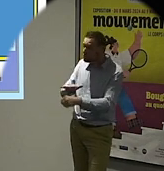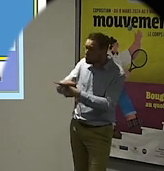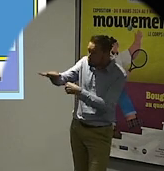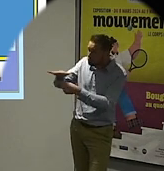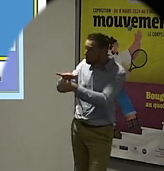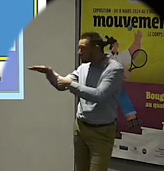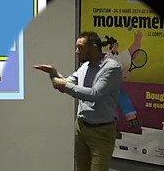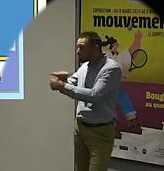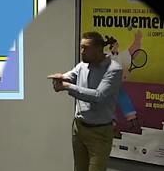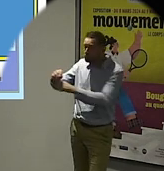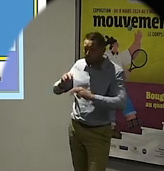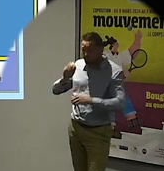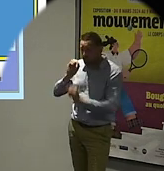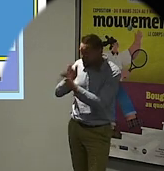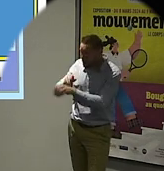ville.